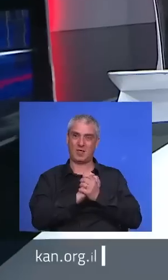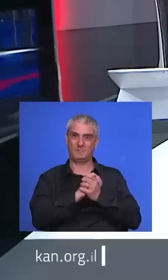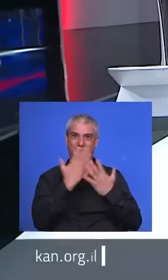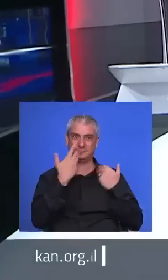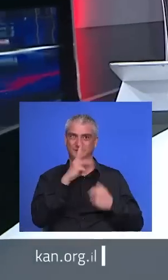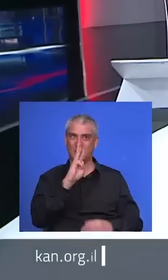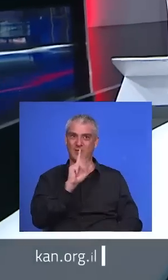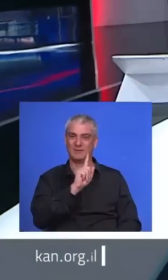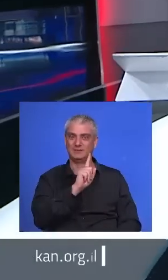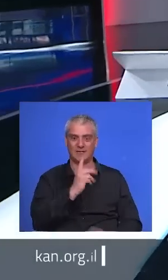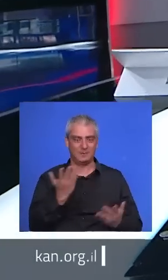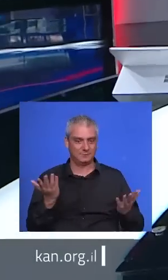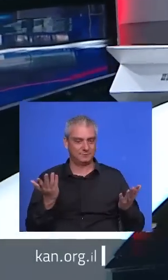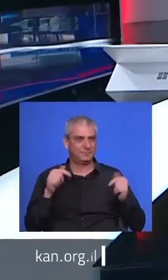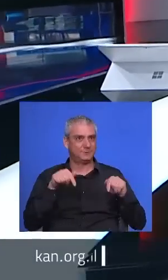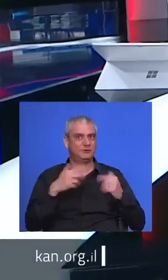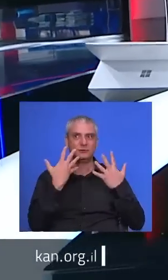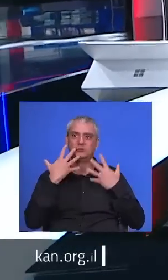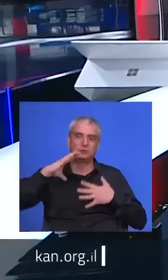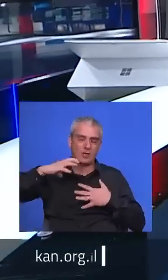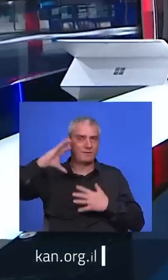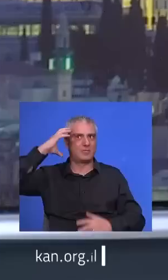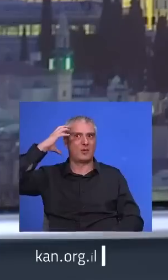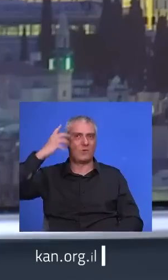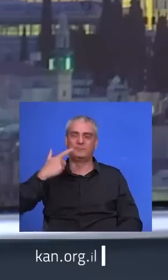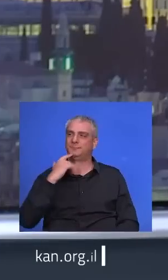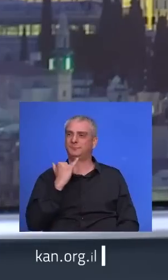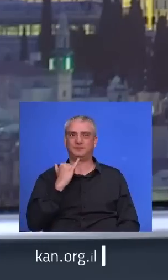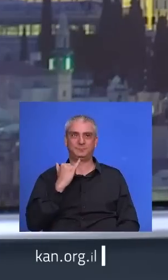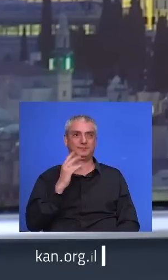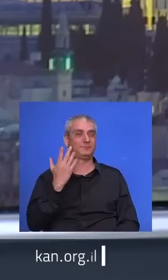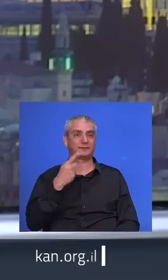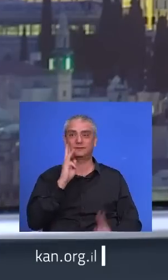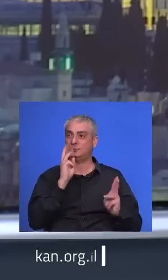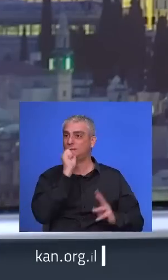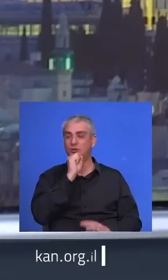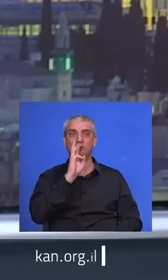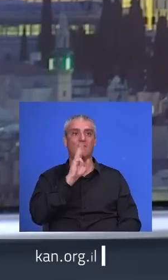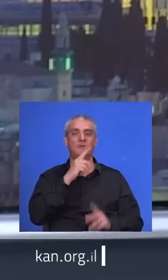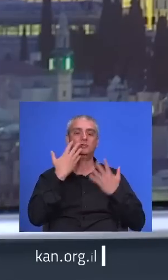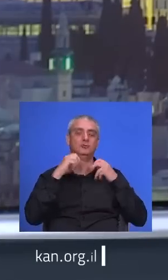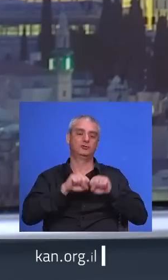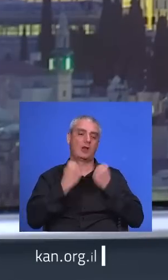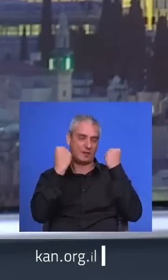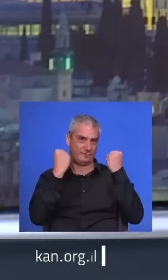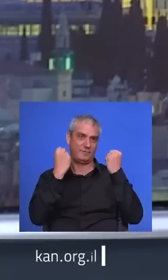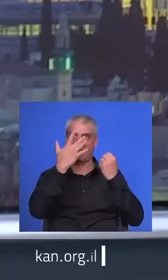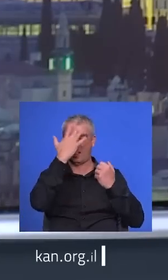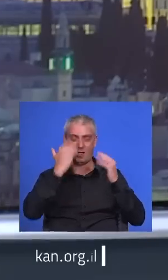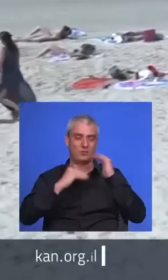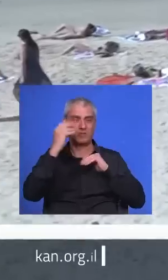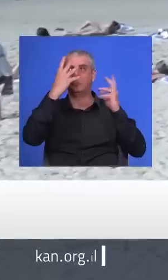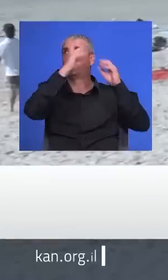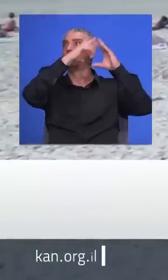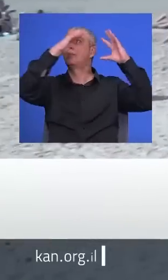עם התחזית אצלנו והשרה והטירוף. כן, שירת השיר של שלום חנוך, נשבר השרב, עולה על החוט, השמיים מתכסים עננים.